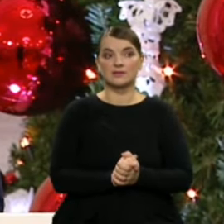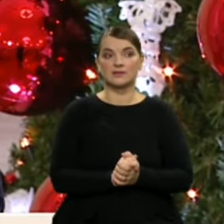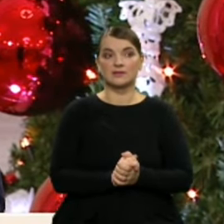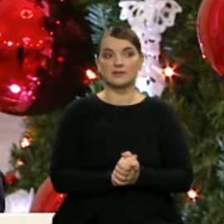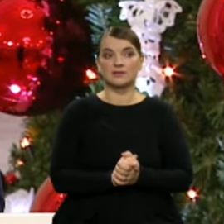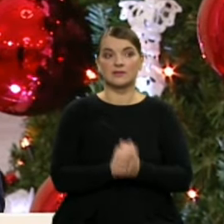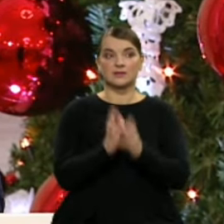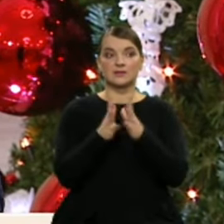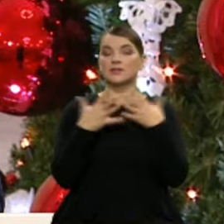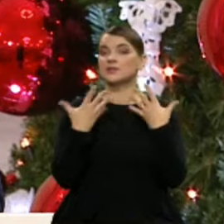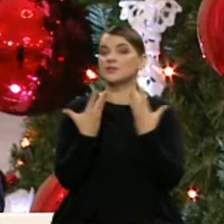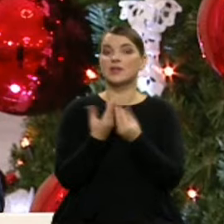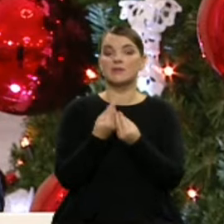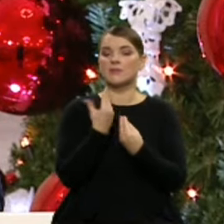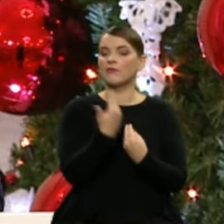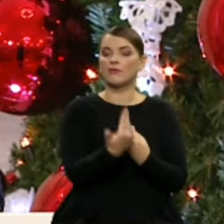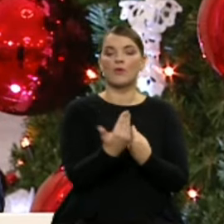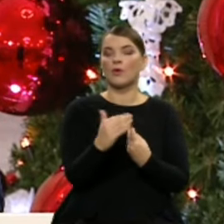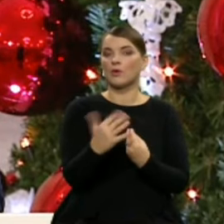ta vieta,